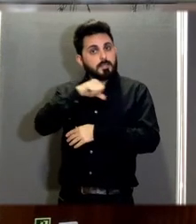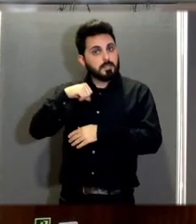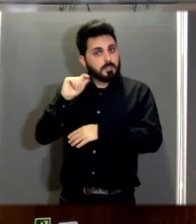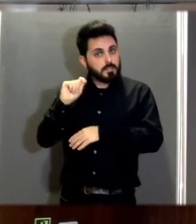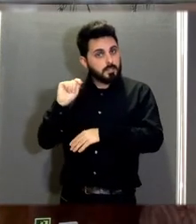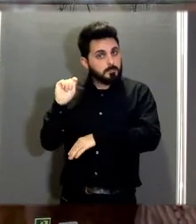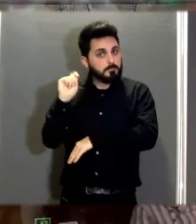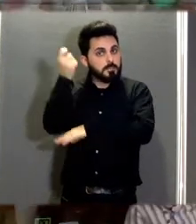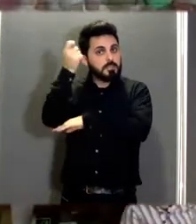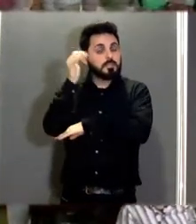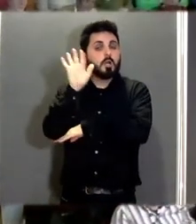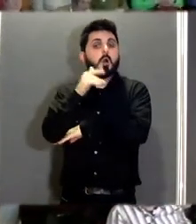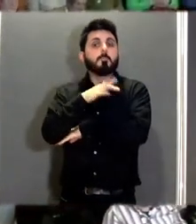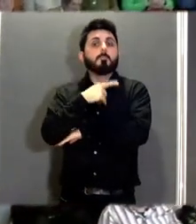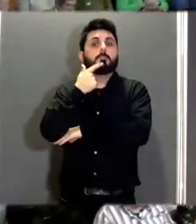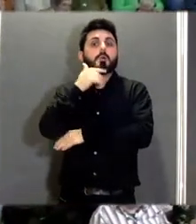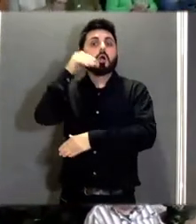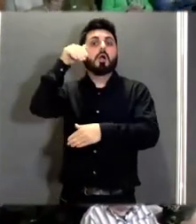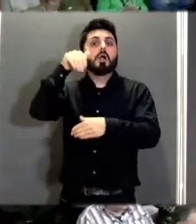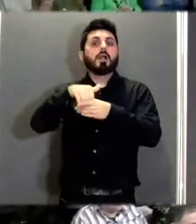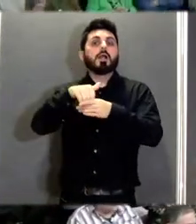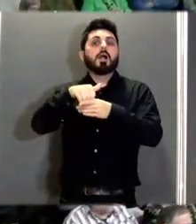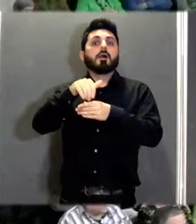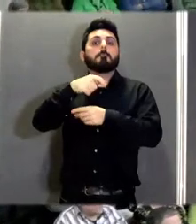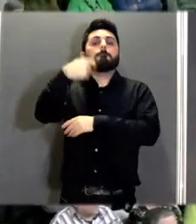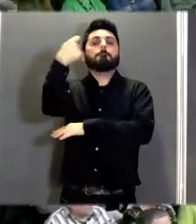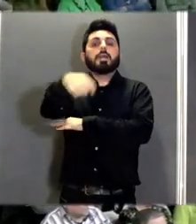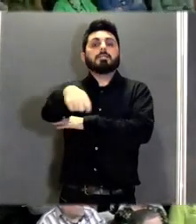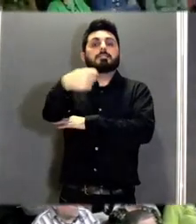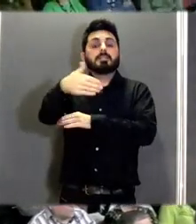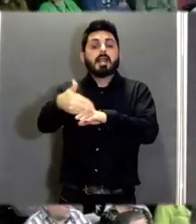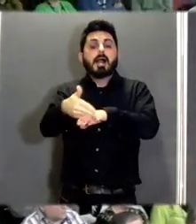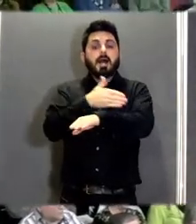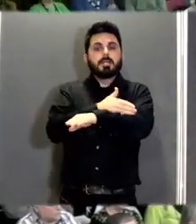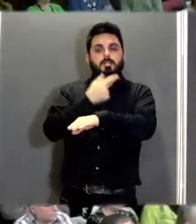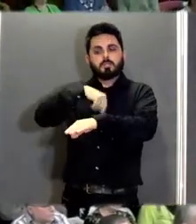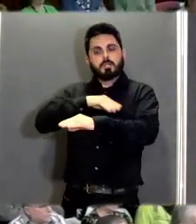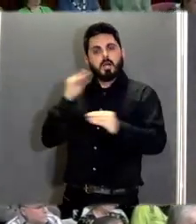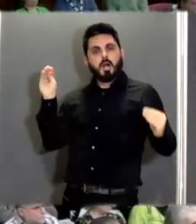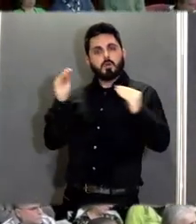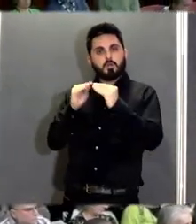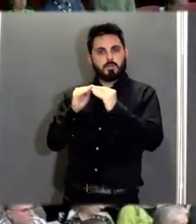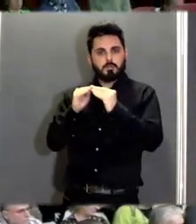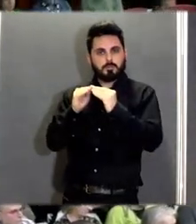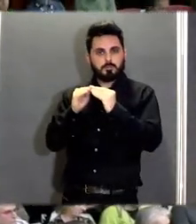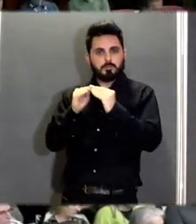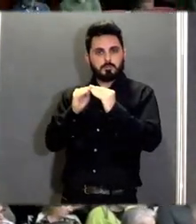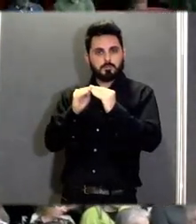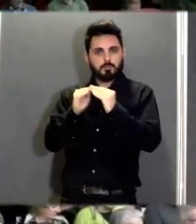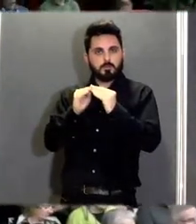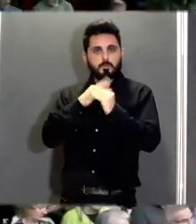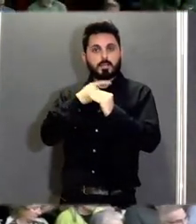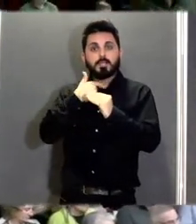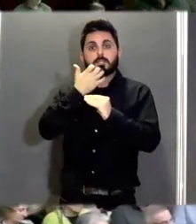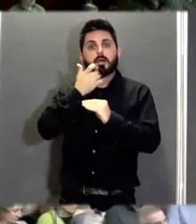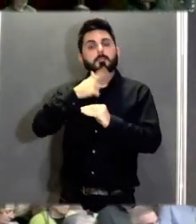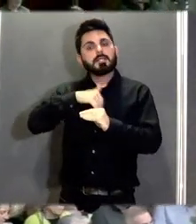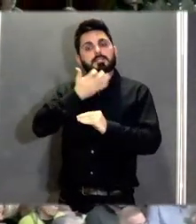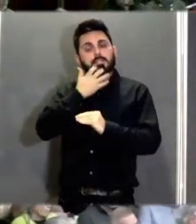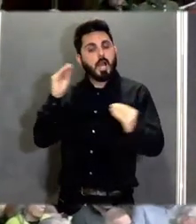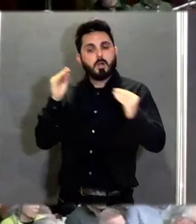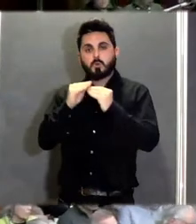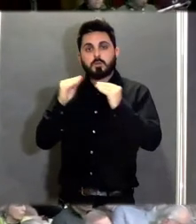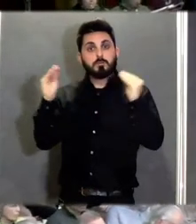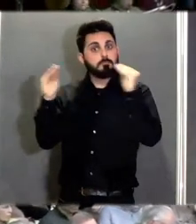i d'acordar-ho abans de l'elecció de la presidència de la Generalitat. Ha d'haver una capacitat de bloqueig si no hi ha acord i